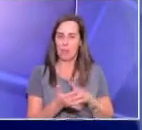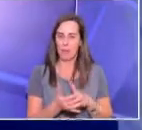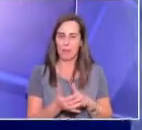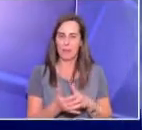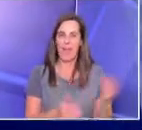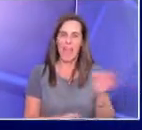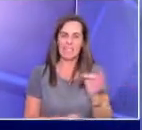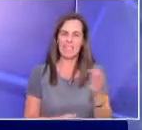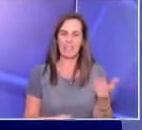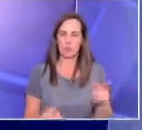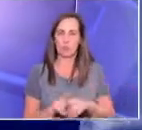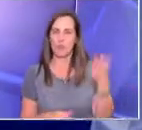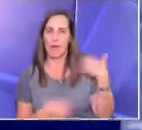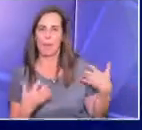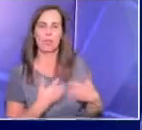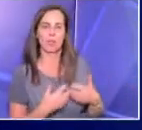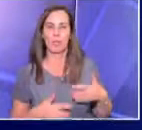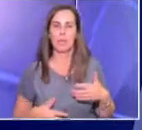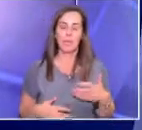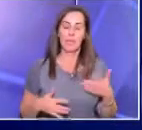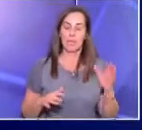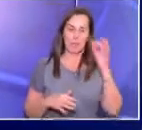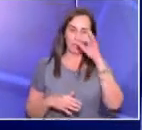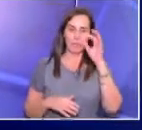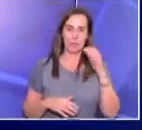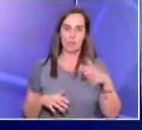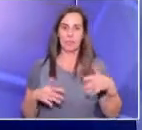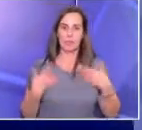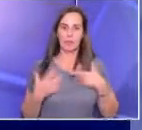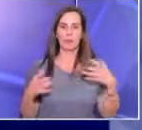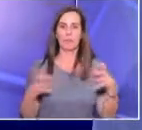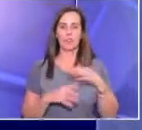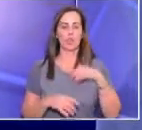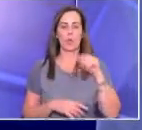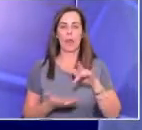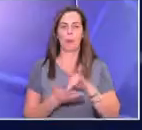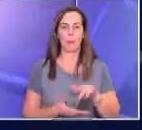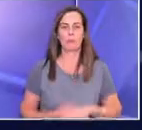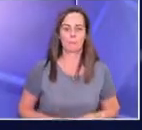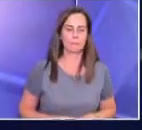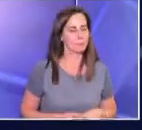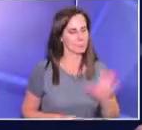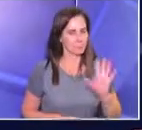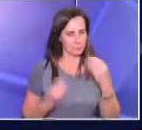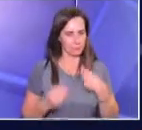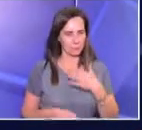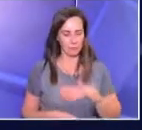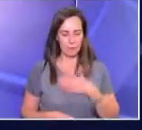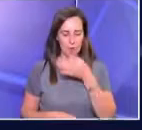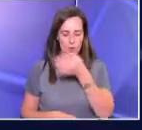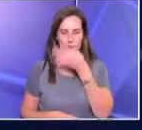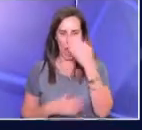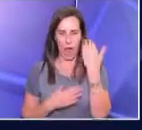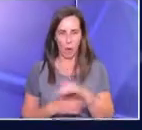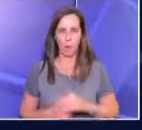בסגנון הסתה, בוטה, כמו שהיה באשדוד. לשמחתי, המפלגה שלי לא הגיעה למקומות האלה. אוקיי, רגע. אני רוצה לשאול אותך שאלה